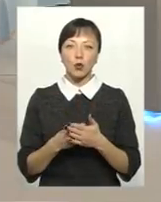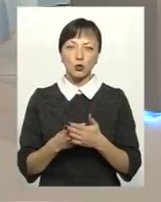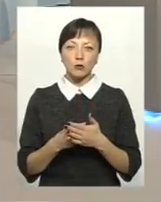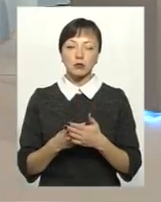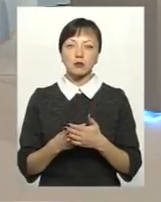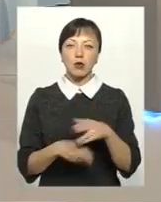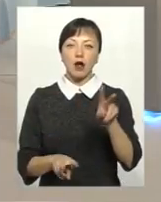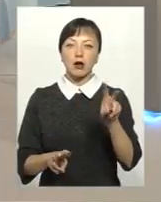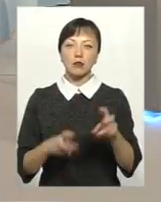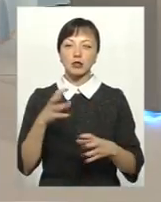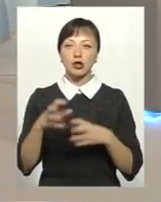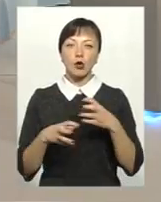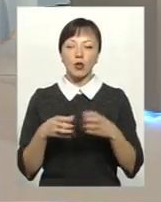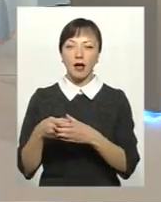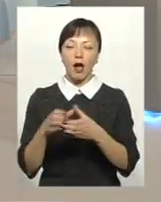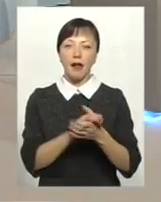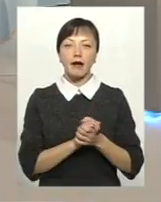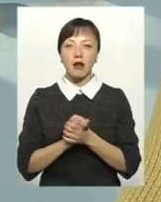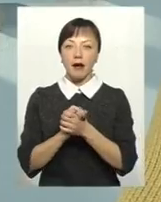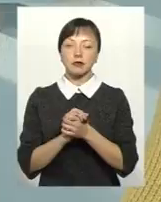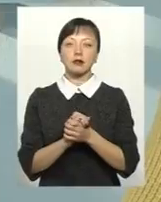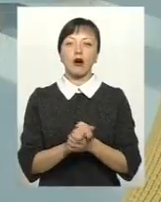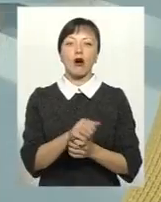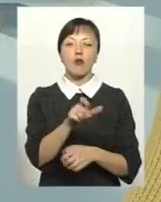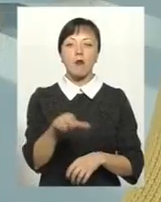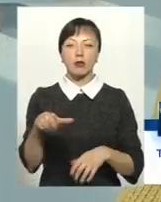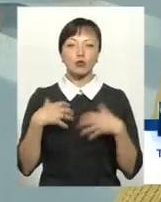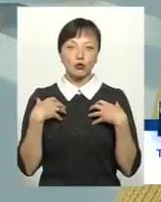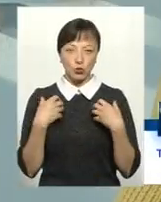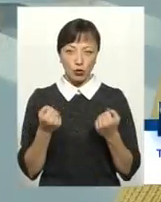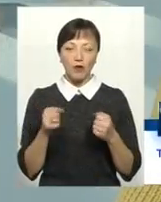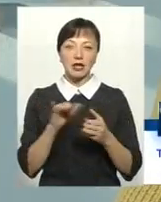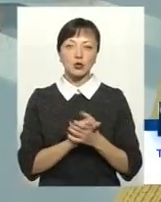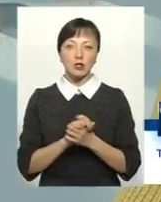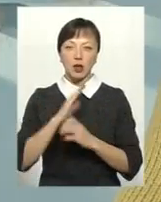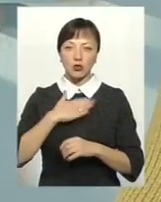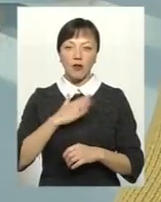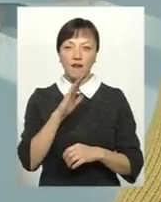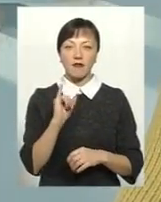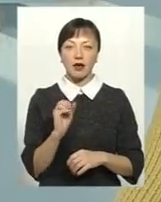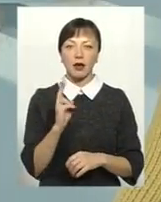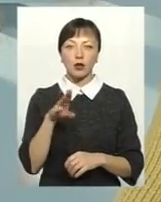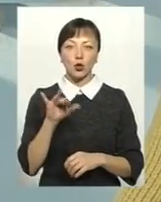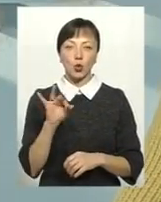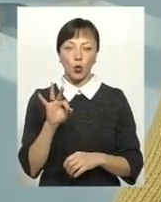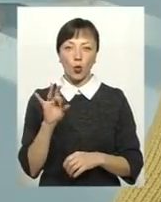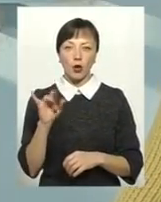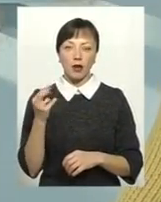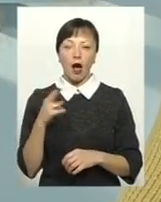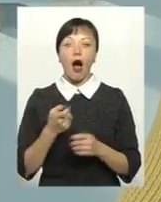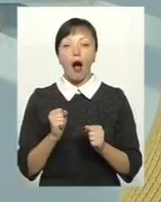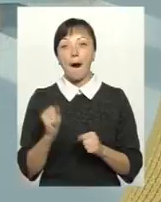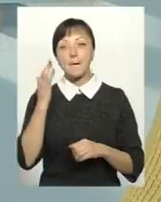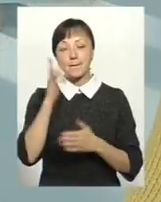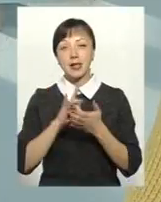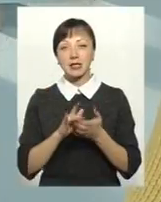Міжнародний альянс громадського здоров'я і якраз і асоціацією Вікторія. А мета є